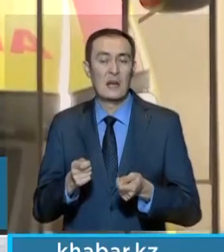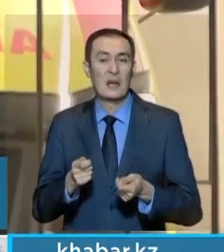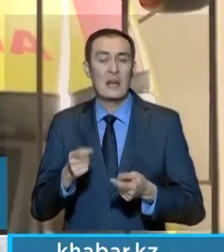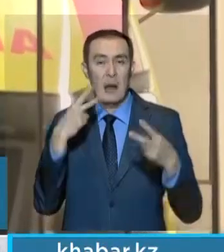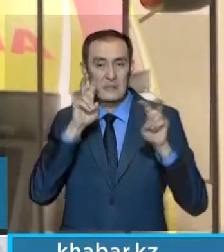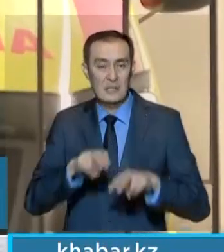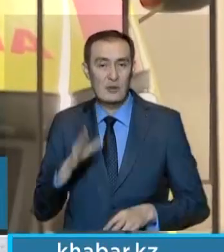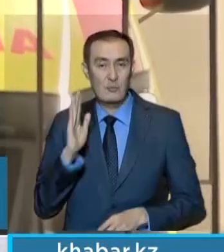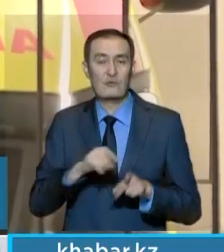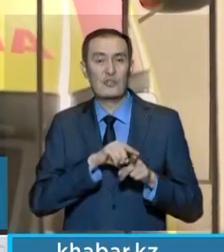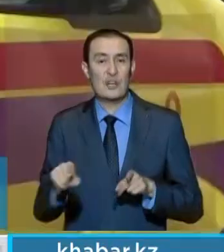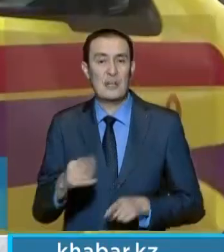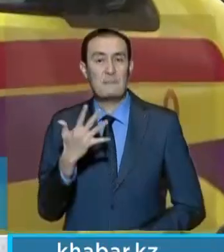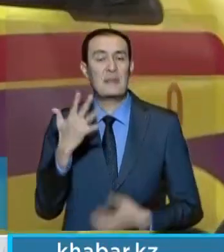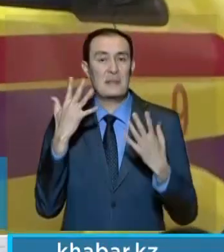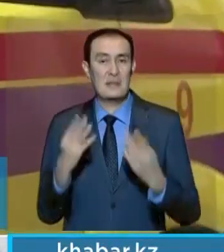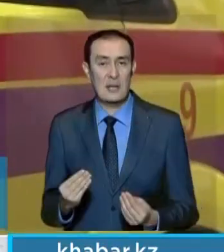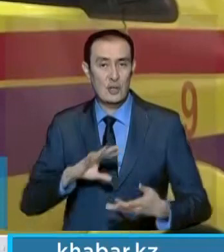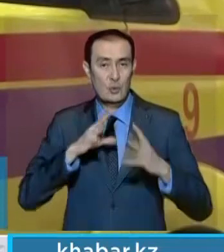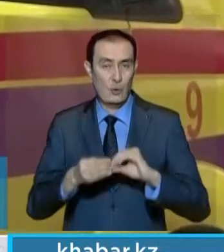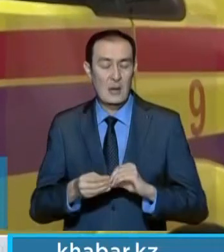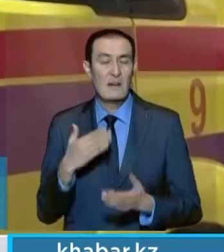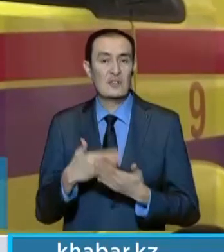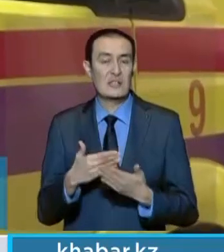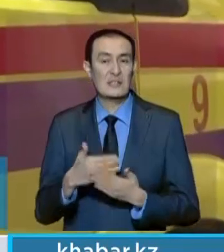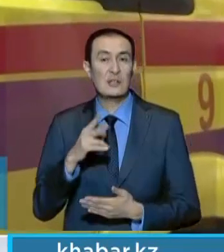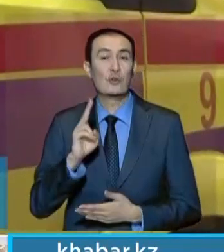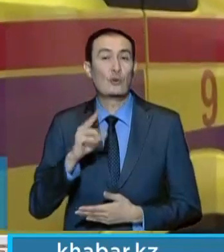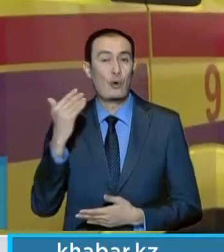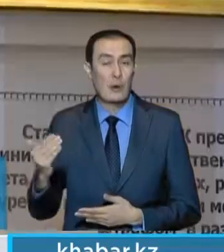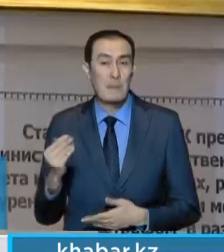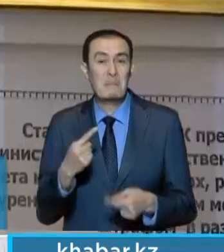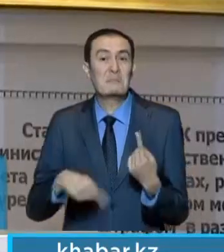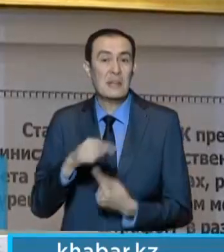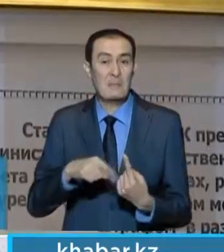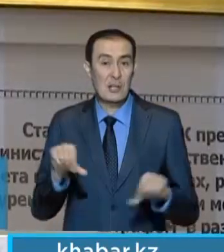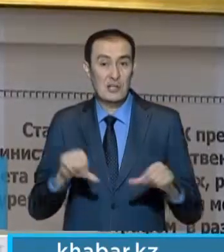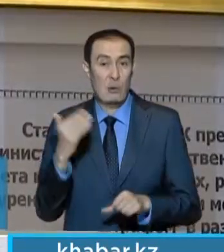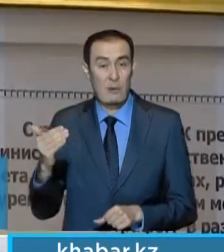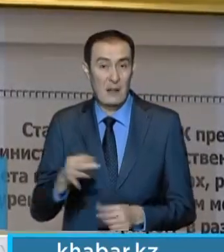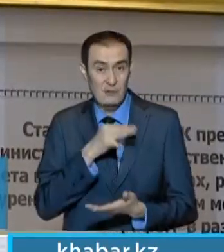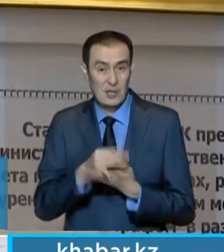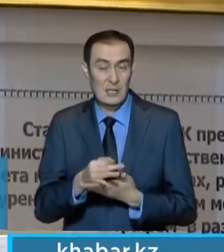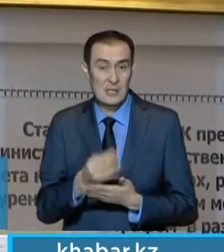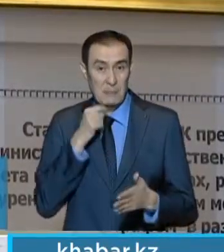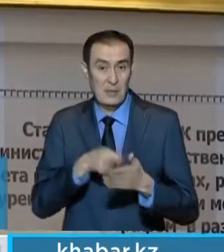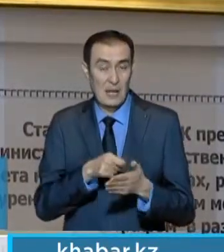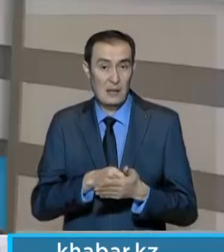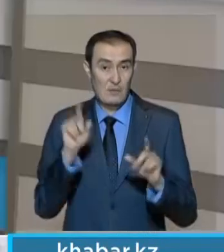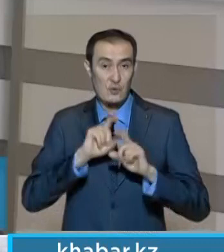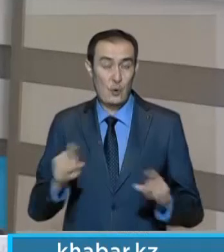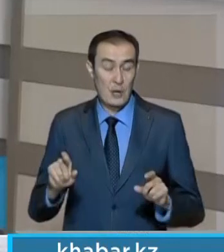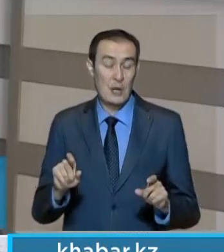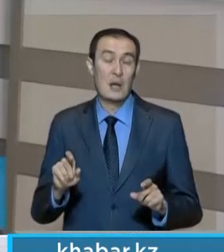бактериологические исследования проведут в течение 5 дней. В частности, в отношении предпринимателя, ответственного за школьное питание, в школе-гимназии